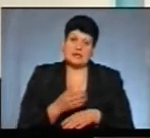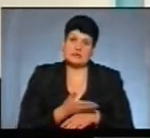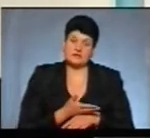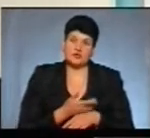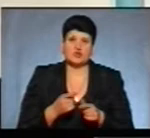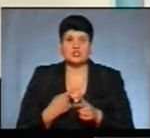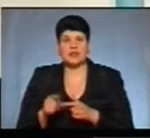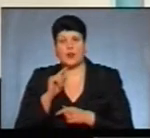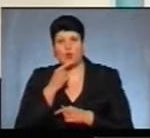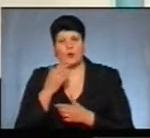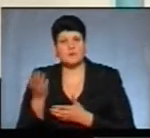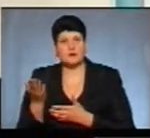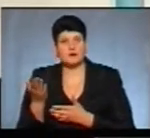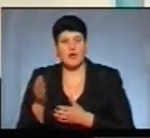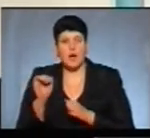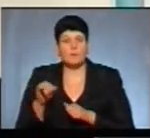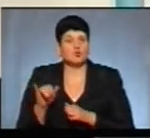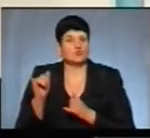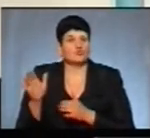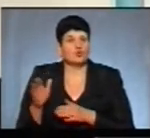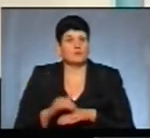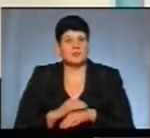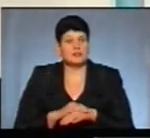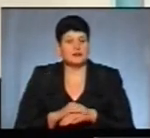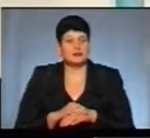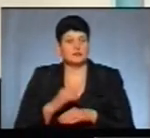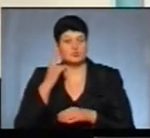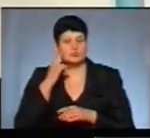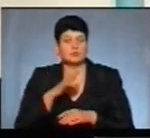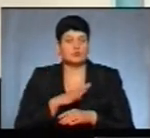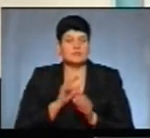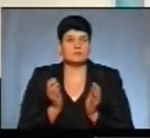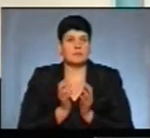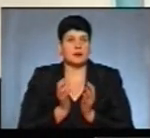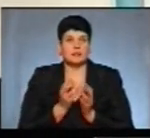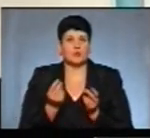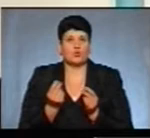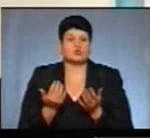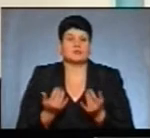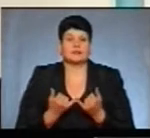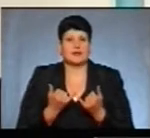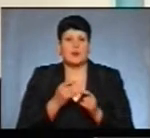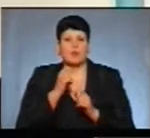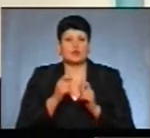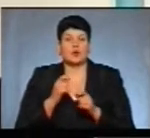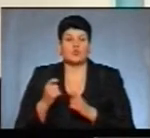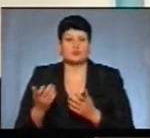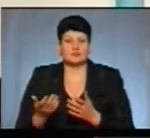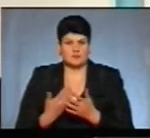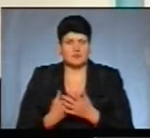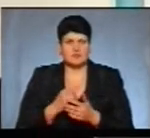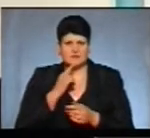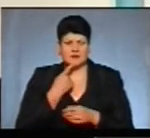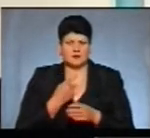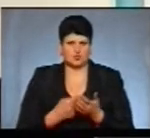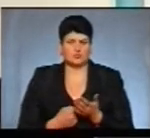чи економія. А може в нього були благі наміри зберегти кошти для там, подарунків тобто дітям. Тобто це складно Миколай. Довести?